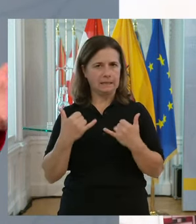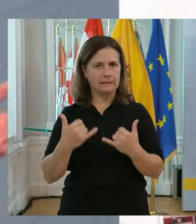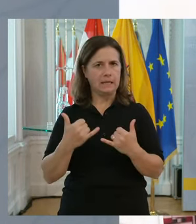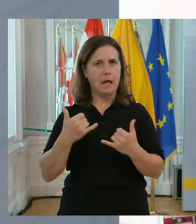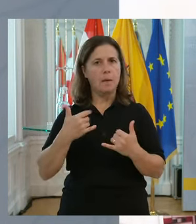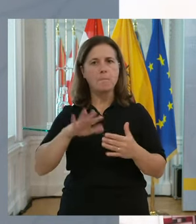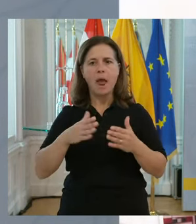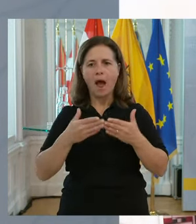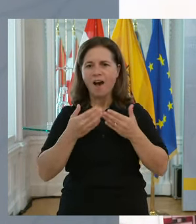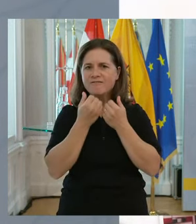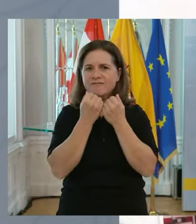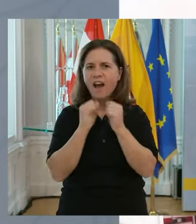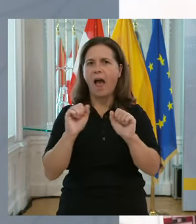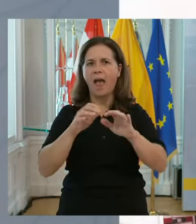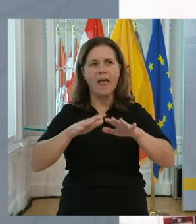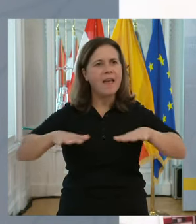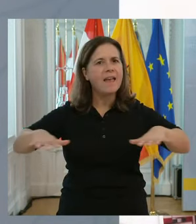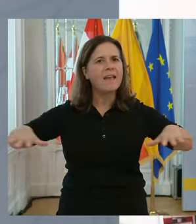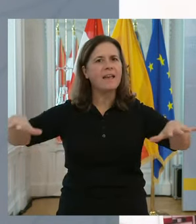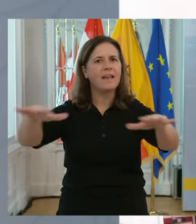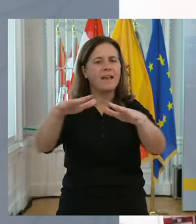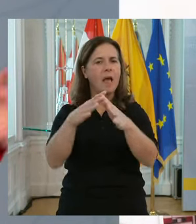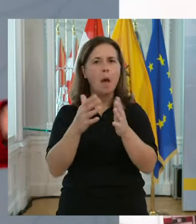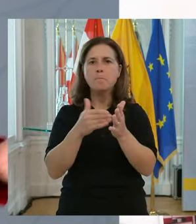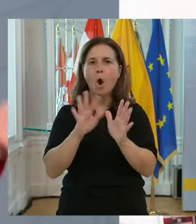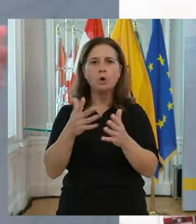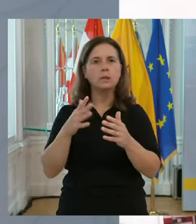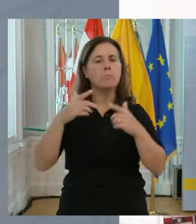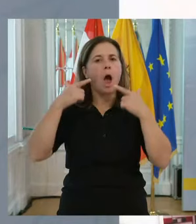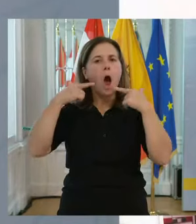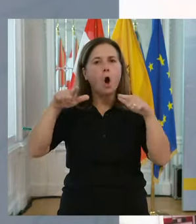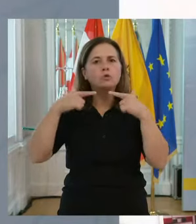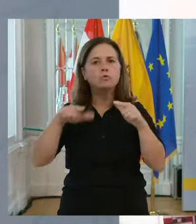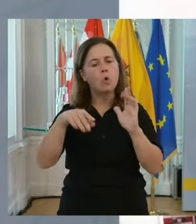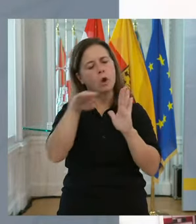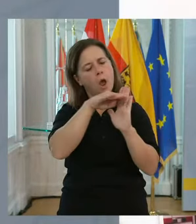mehr Handlungsfreiheit. Sie fährt nicht mehr mit den Ausflügen, die